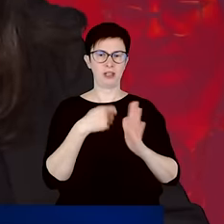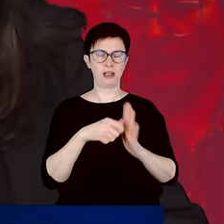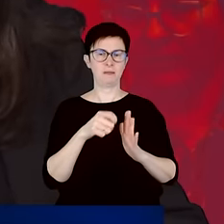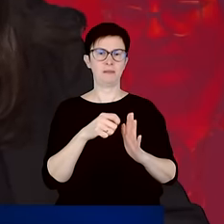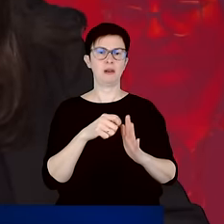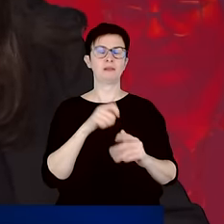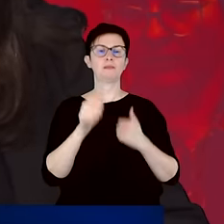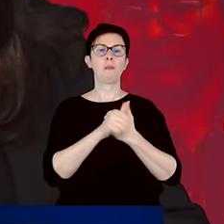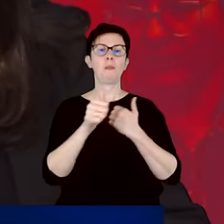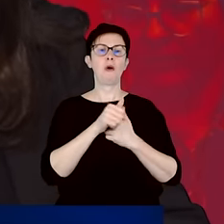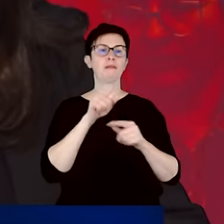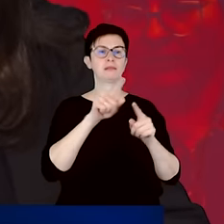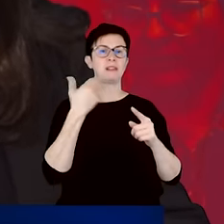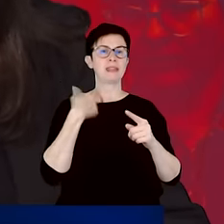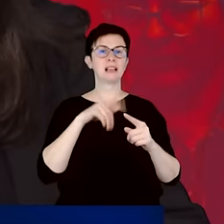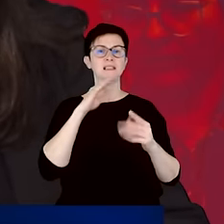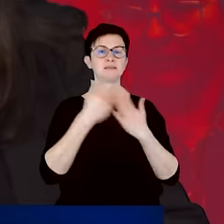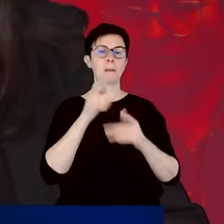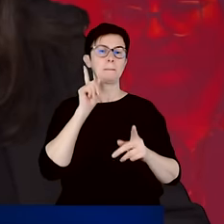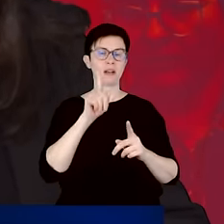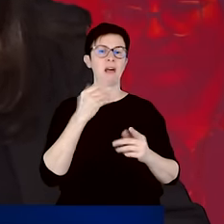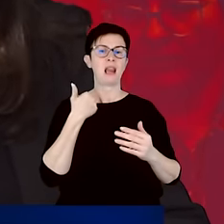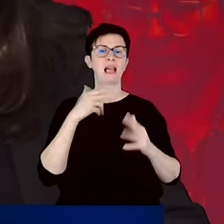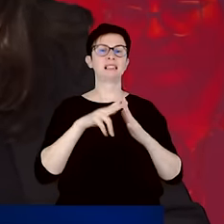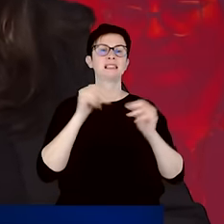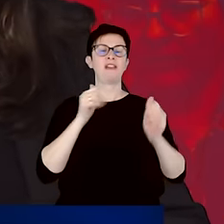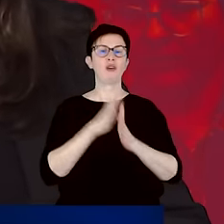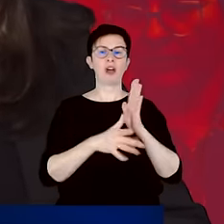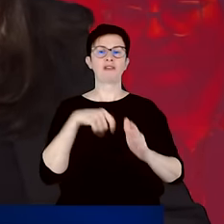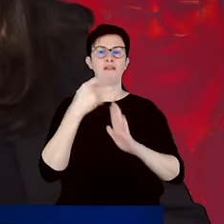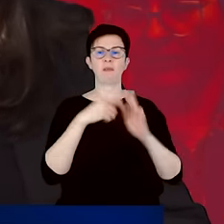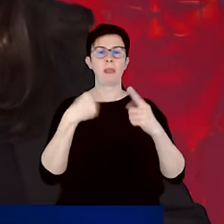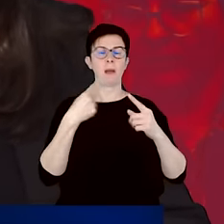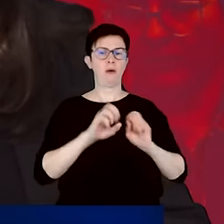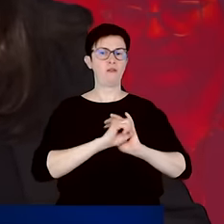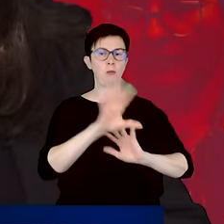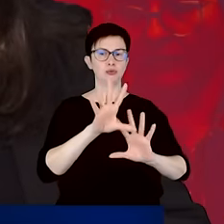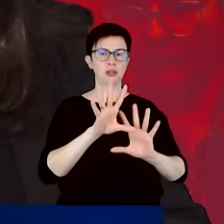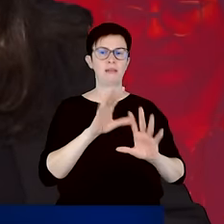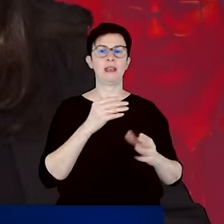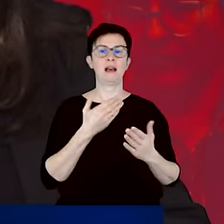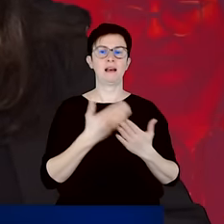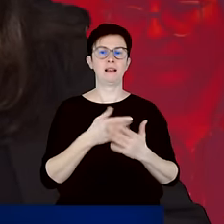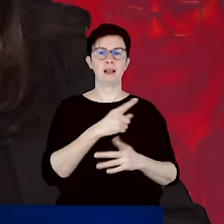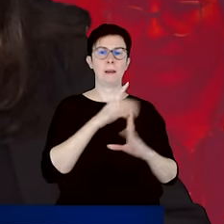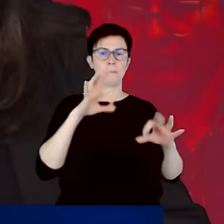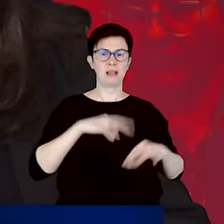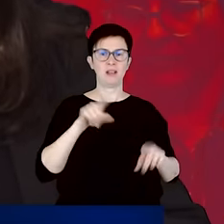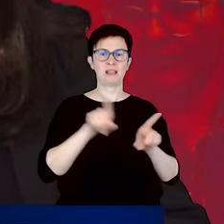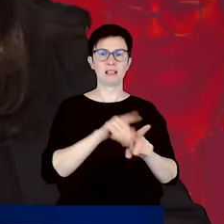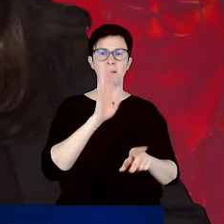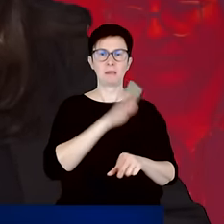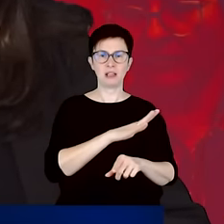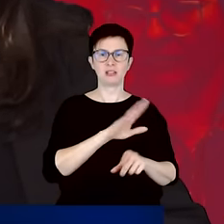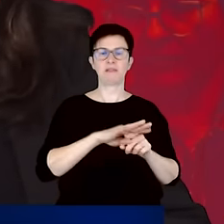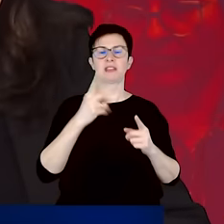puszczane w telewizji polskiej za czasów stanu wojennego i komunistycznego. I fake newsem było, że takowe filmy również były też i taka mieliście lista. W tej telewizji